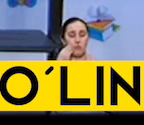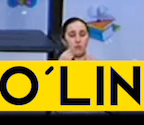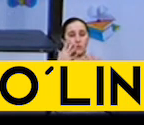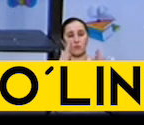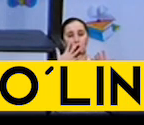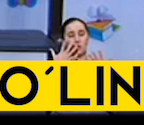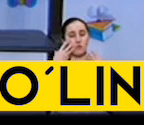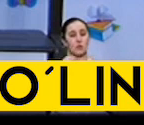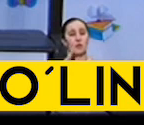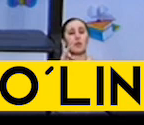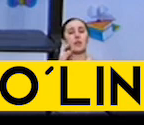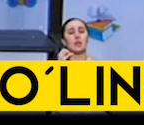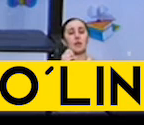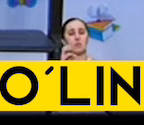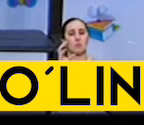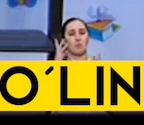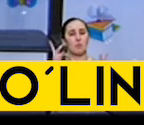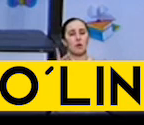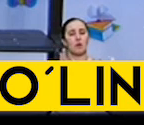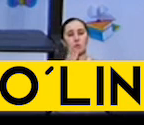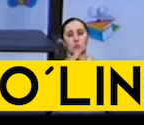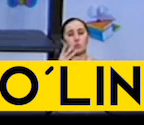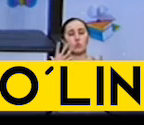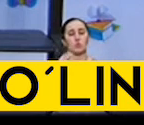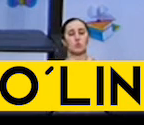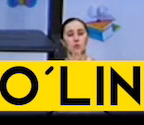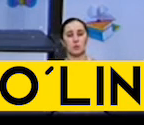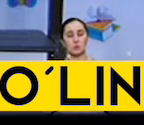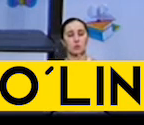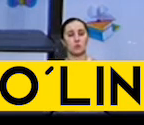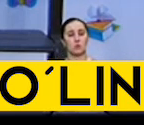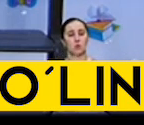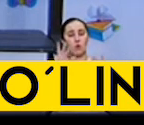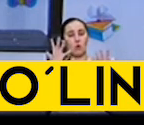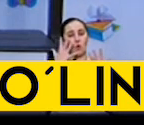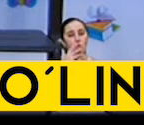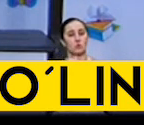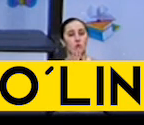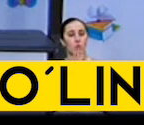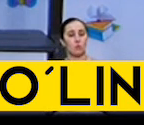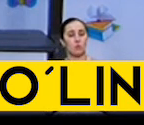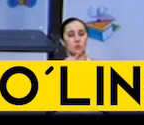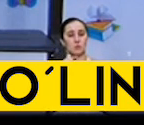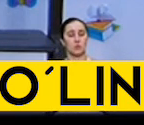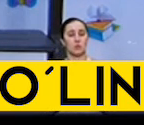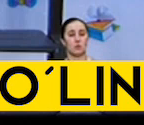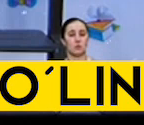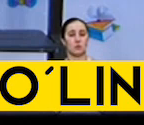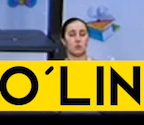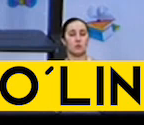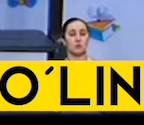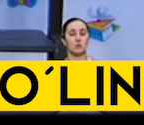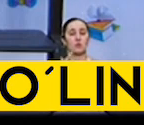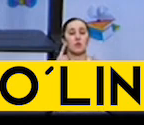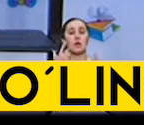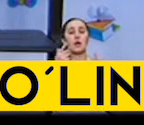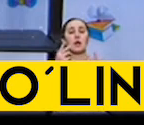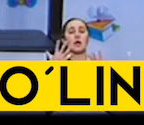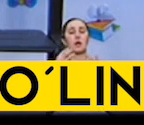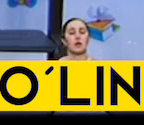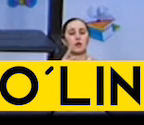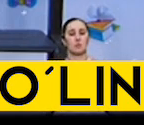senga. Ne baloliq kun edikim, oshno bo'ldim senga.